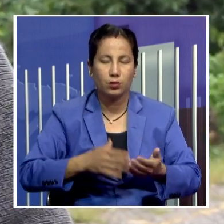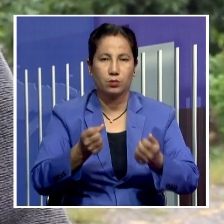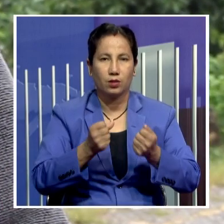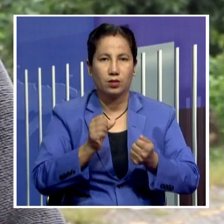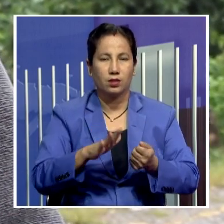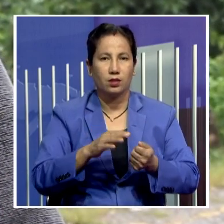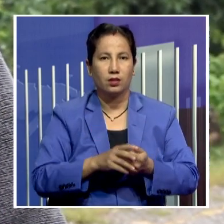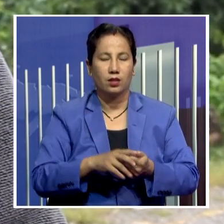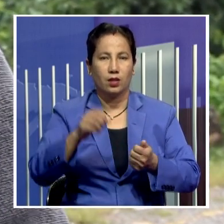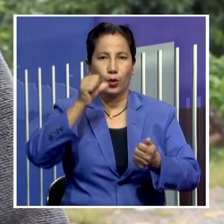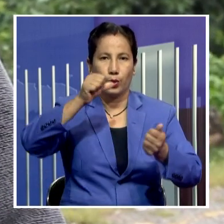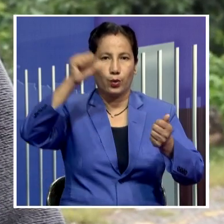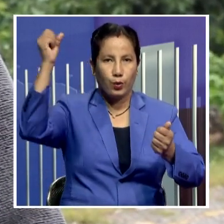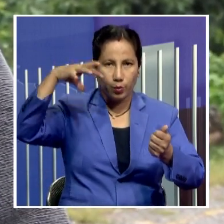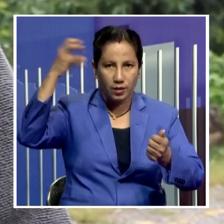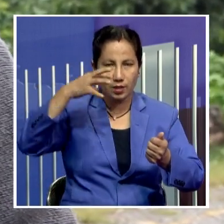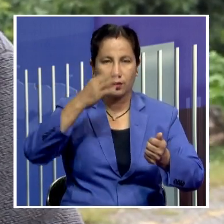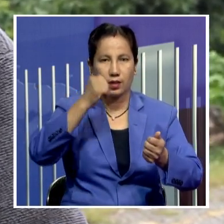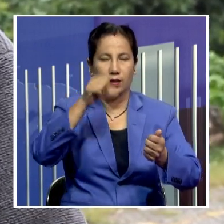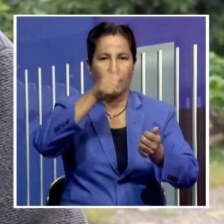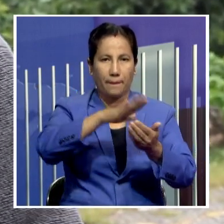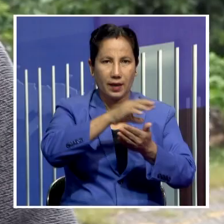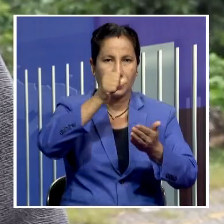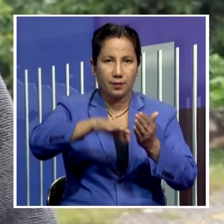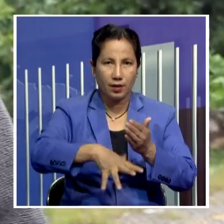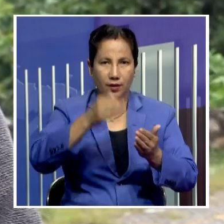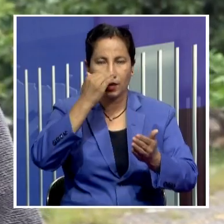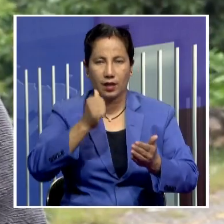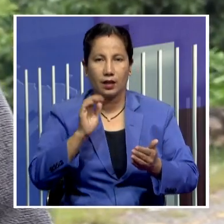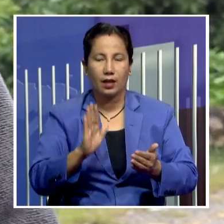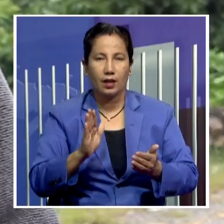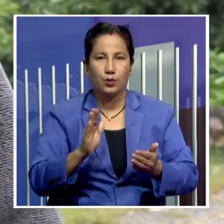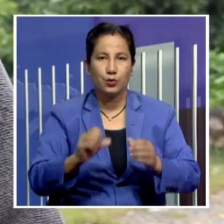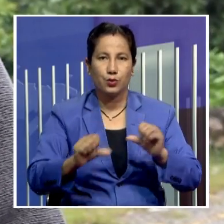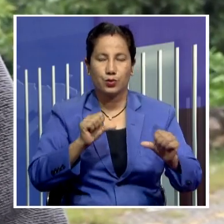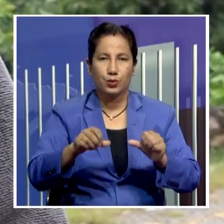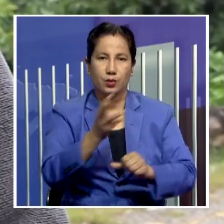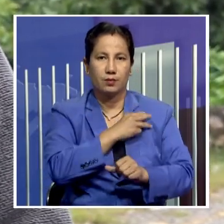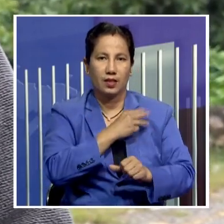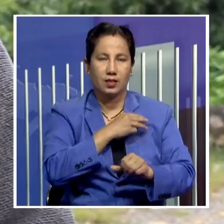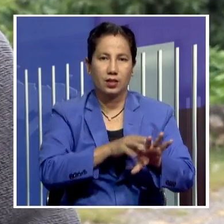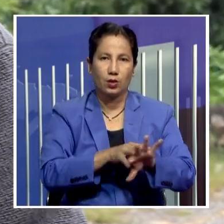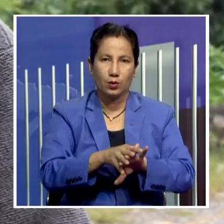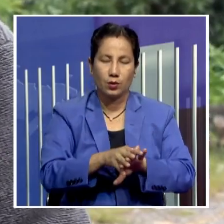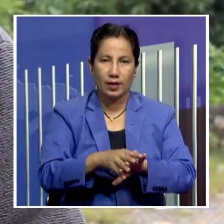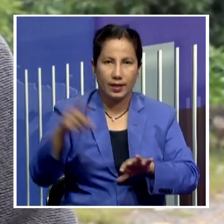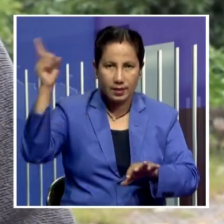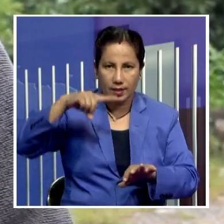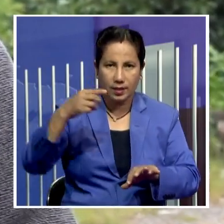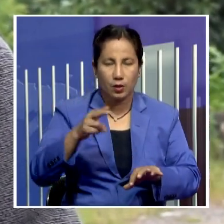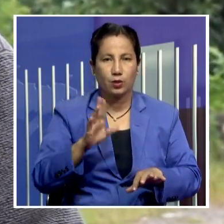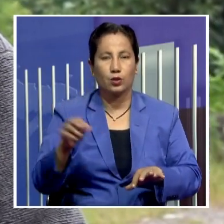यो भारी वर्षाको कारणले, बाढी अनि पहिरोको कारणले जुन मान्छेहरूलाई चाहिँ जन क्षति भइरहेको